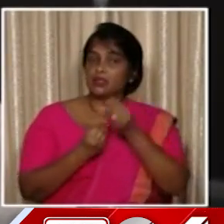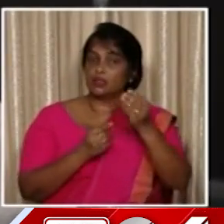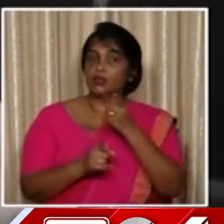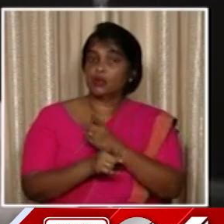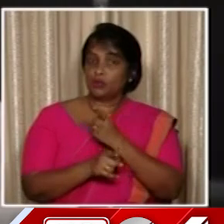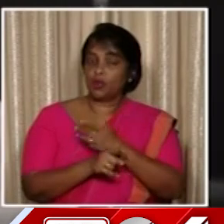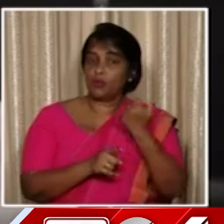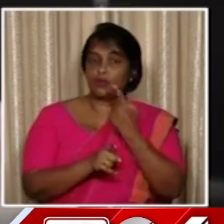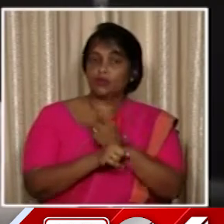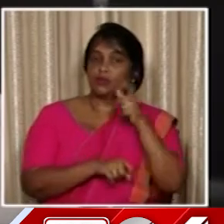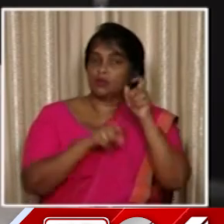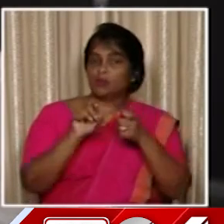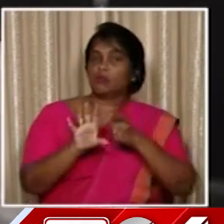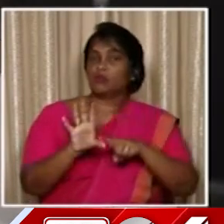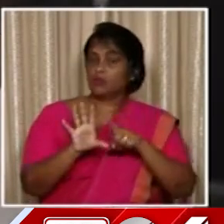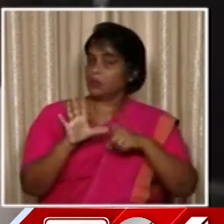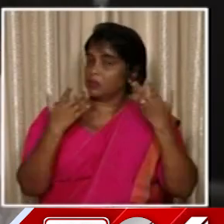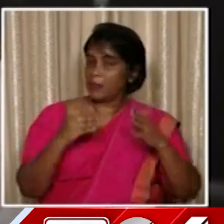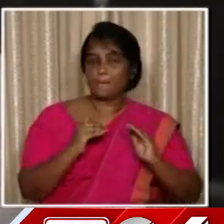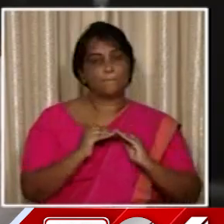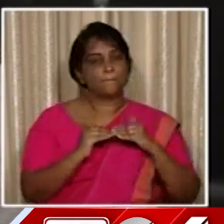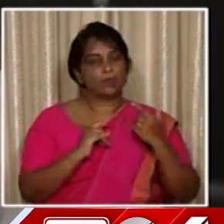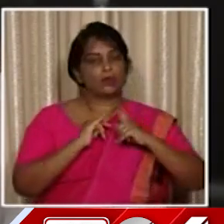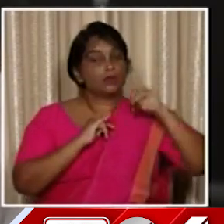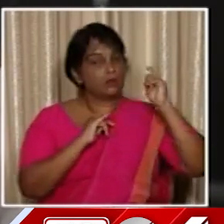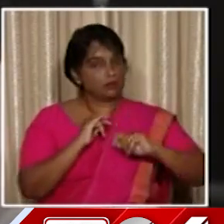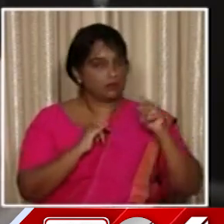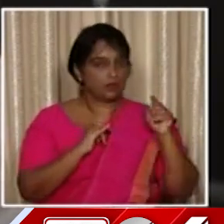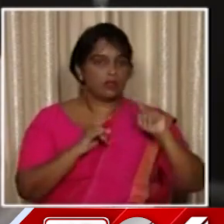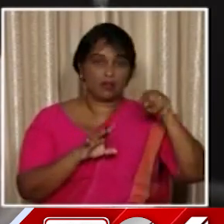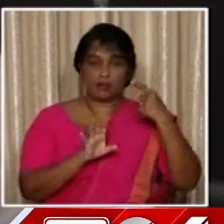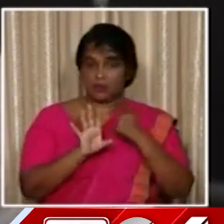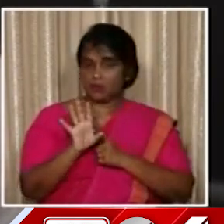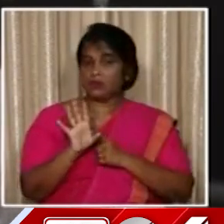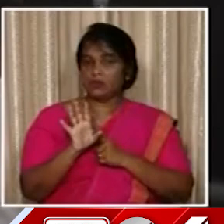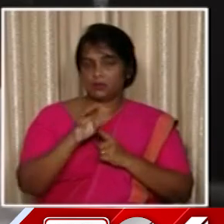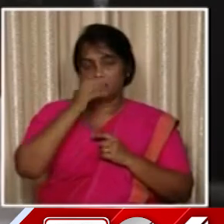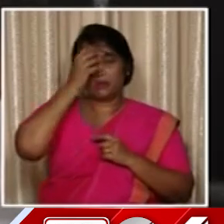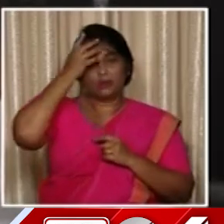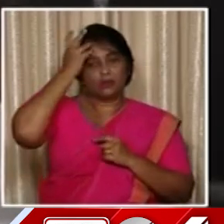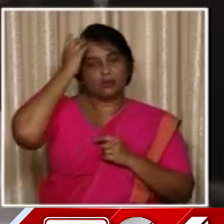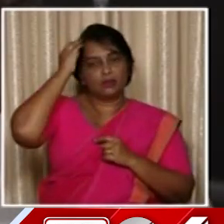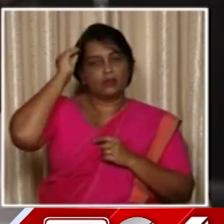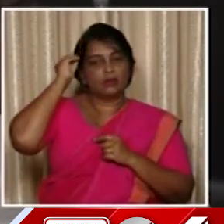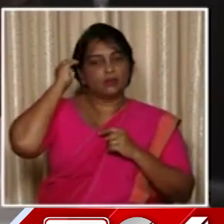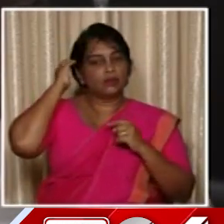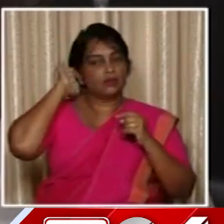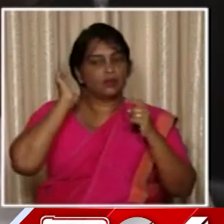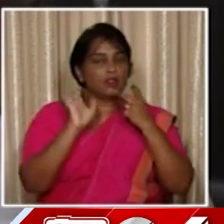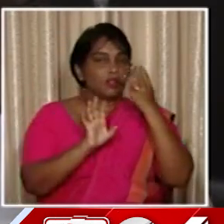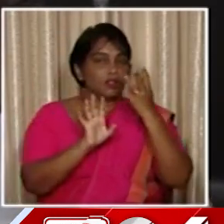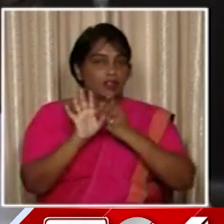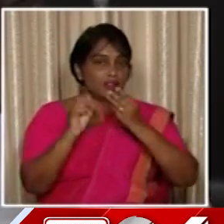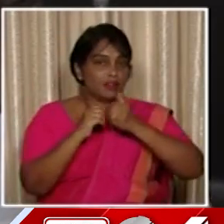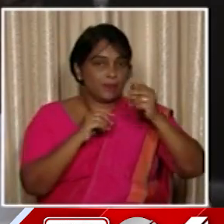නවක ගුරුවරු පුහුණුවෙන් පස්සේ උපාධිධාරීන් ලබන අවුරුද්දේ අපි තුන්වෙනි වාරයේ ඉතිරි කොටස ආරම්භ